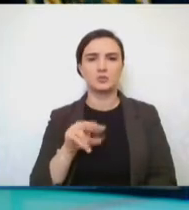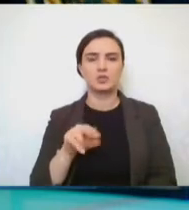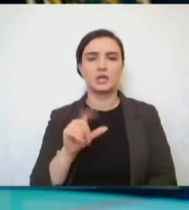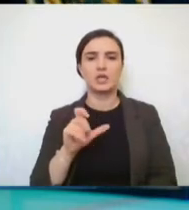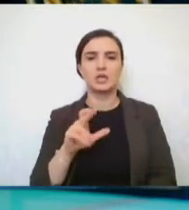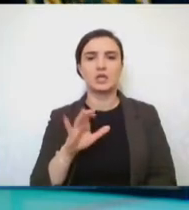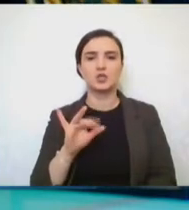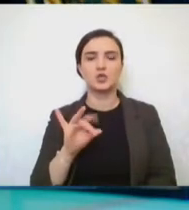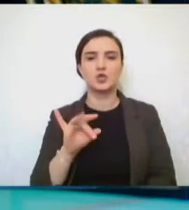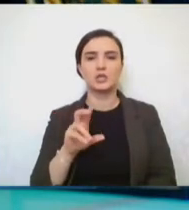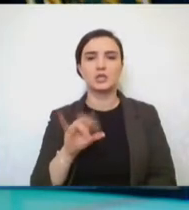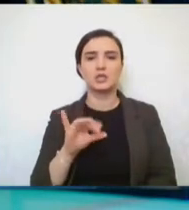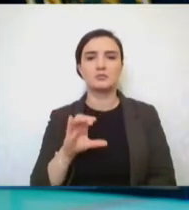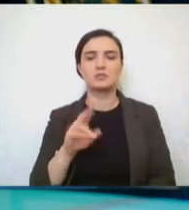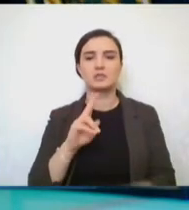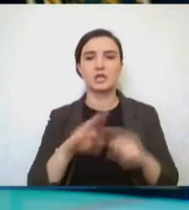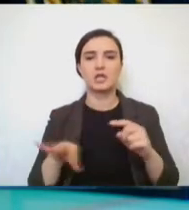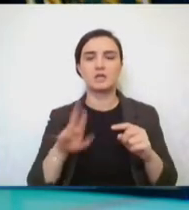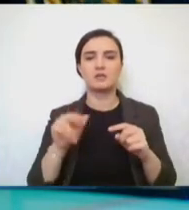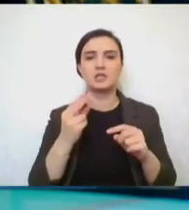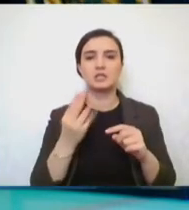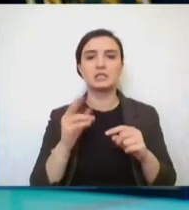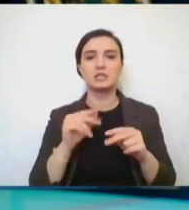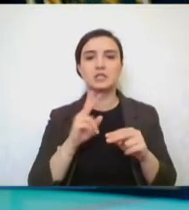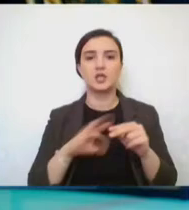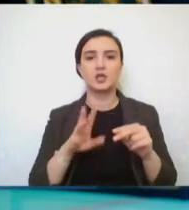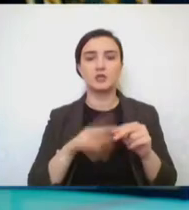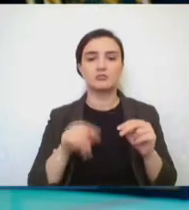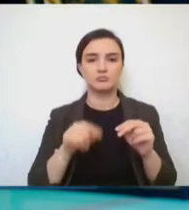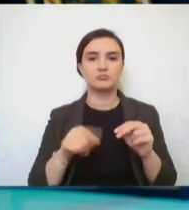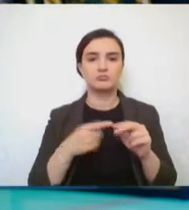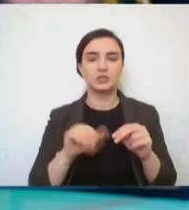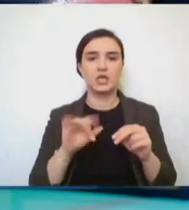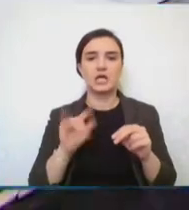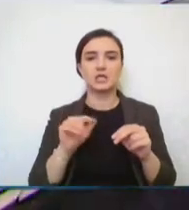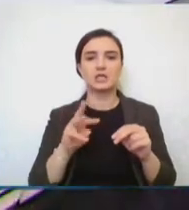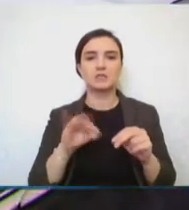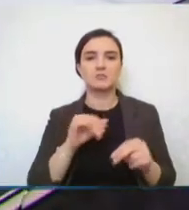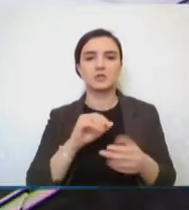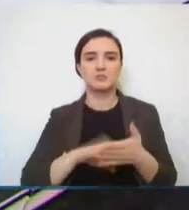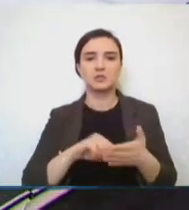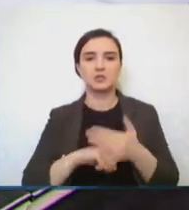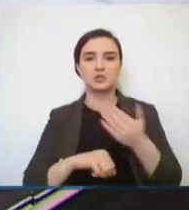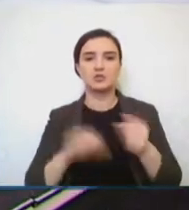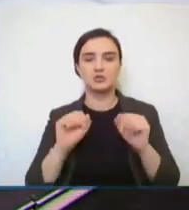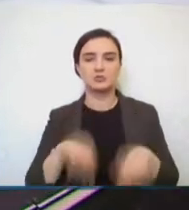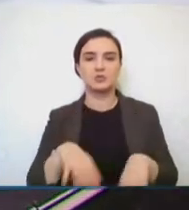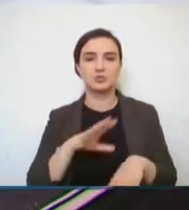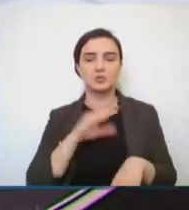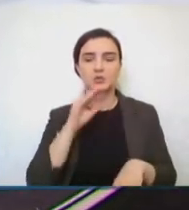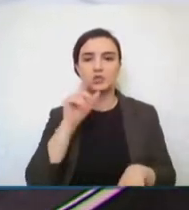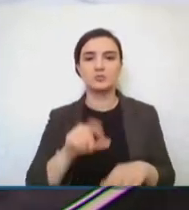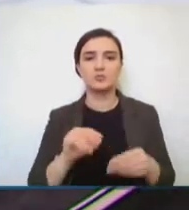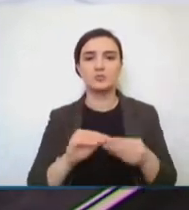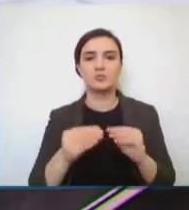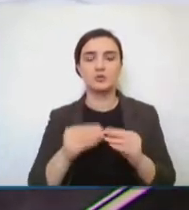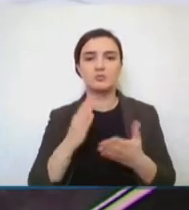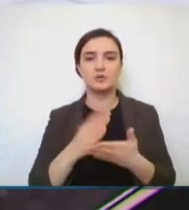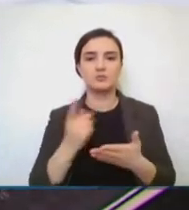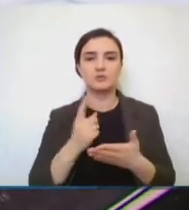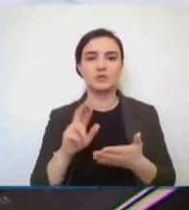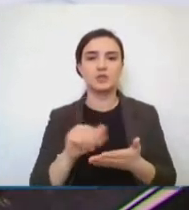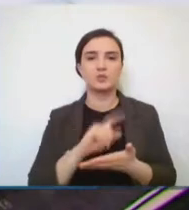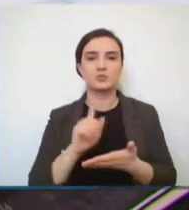ხშირის შარდვა შეიძლება გახდეს თავის მხრივ არითმიების მიზეზი. ამიტომაც, როდესაც ადამიანს ესეთი პრობლემა აქვს, პირველი და აუცილებელი უნდა